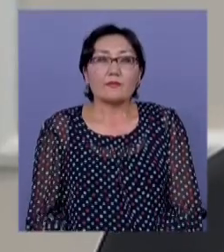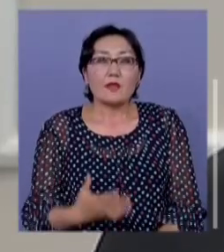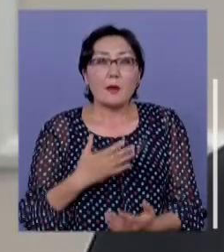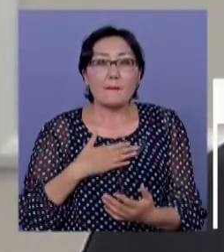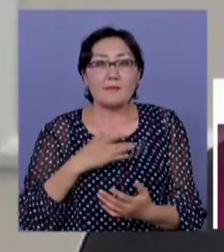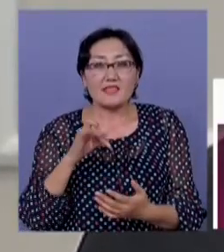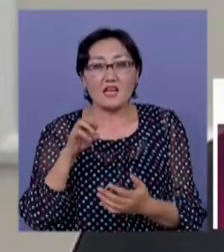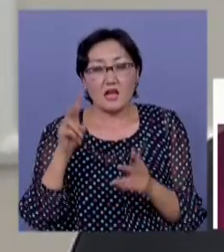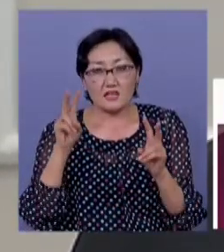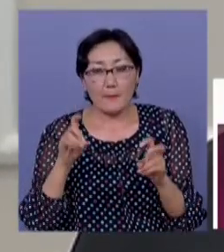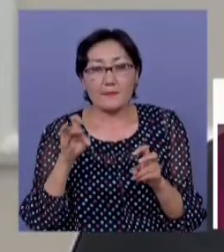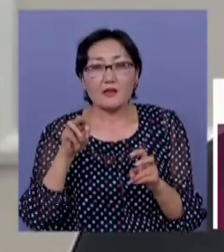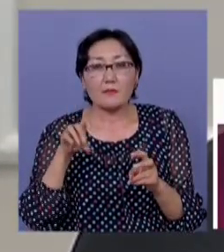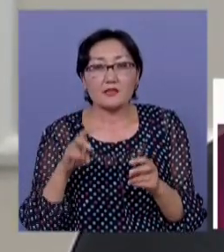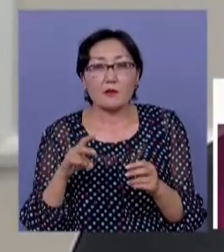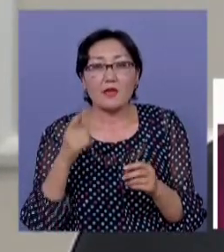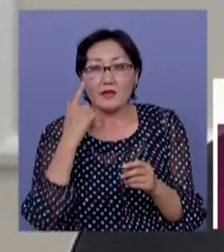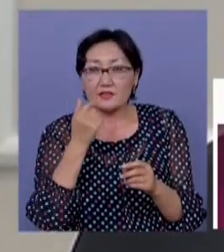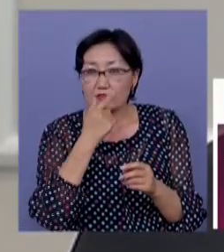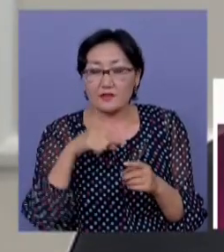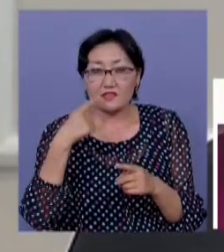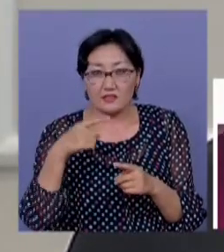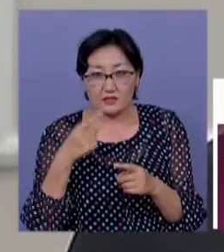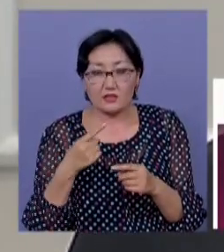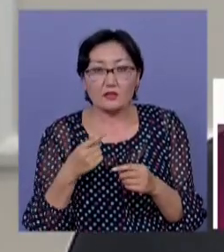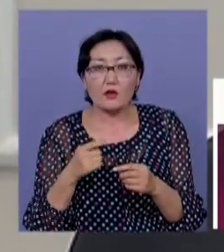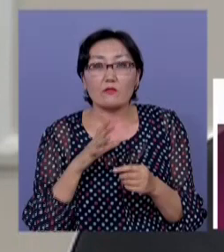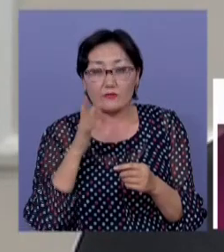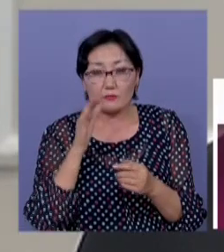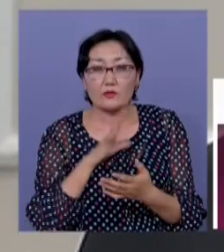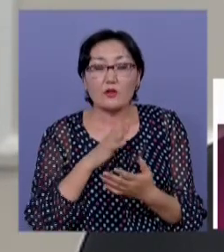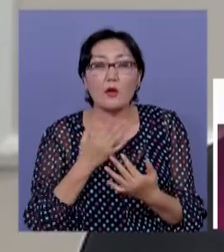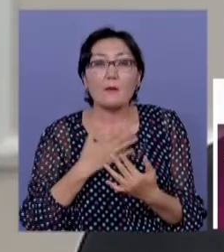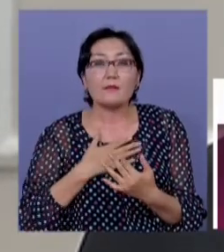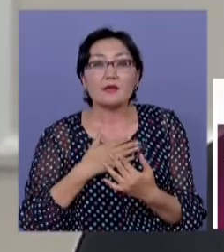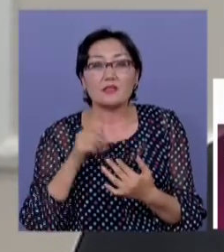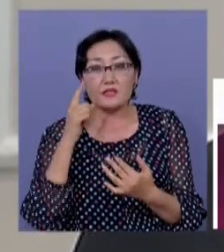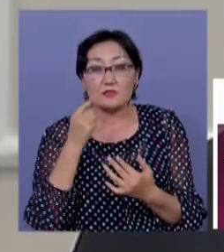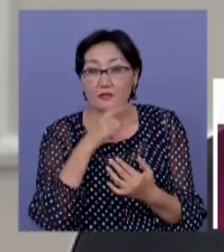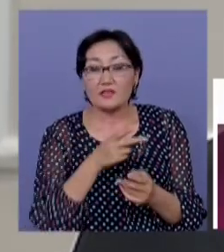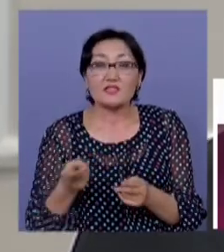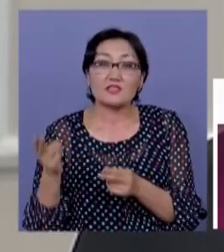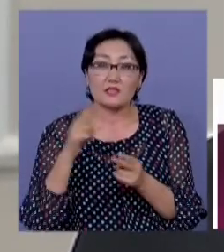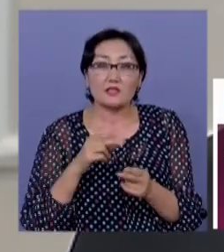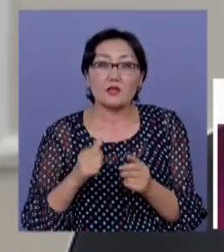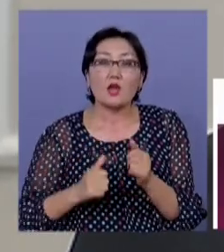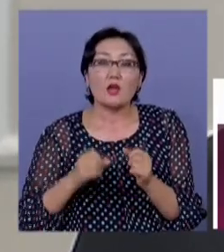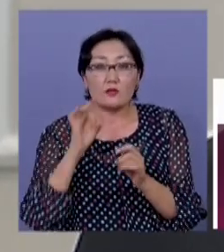тілге аударылған кезде болды. Мен оны Испаниядан келген өте үлкен беделді аудармашыға